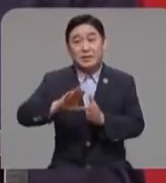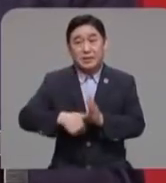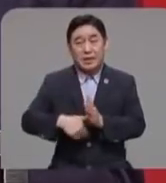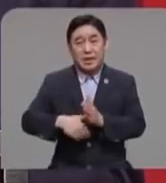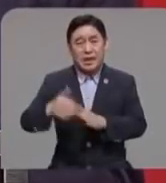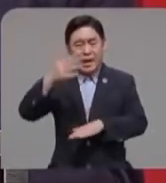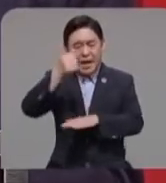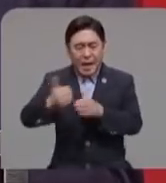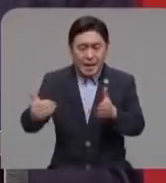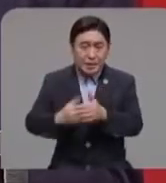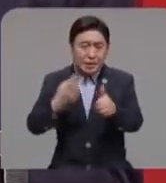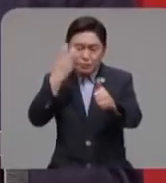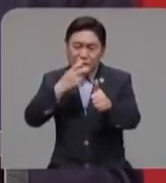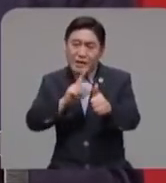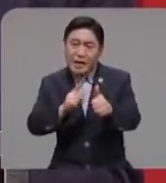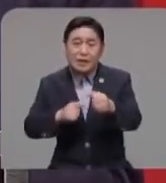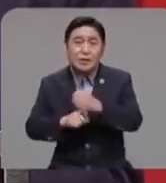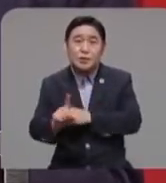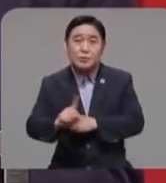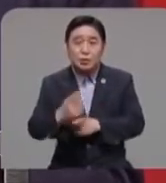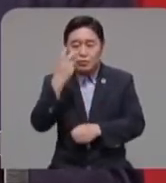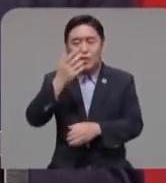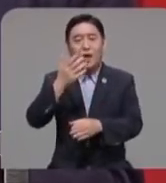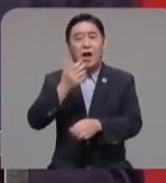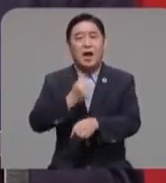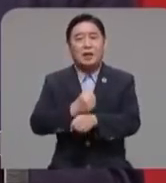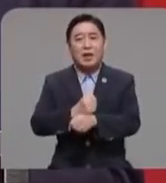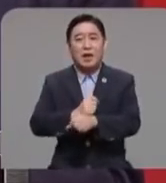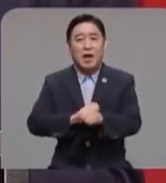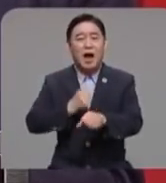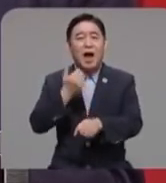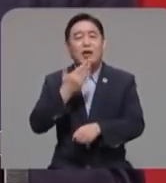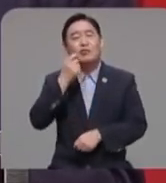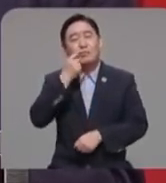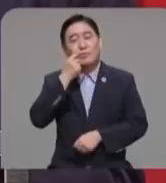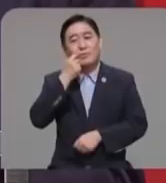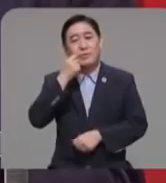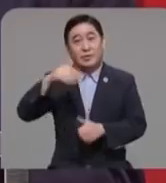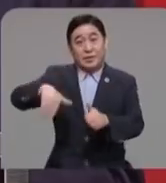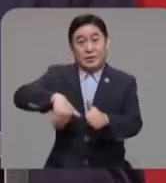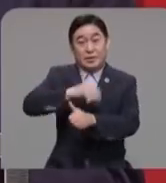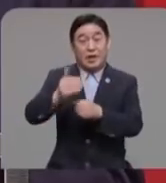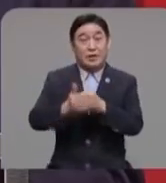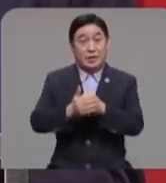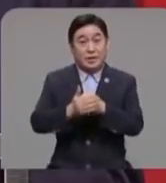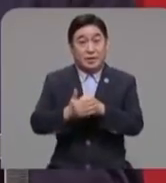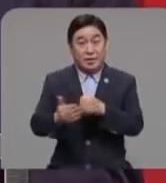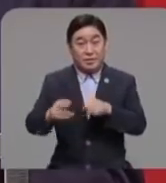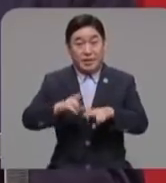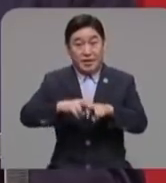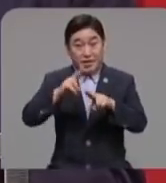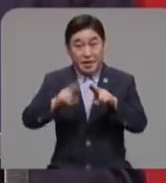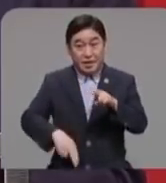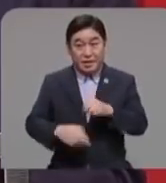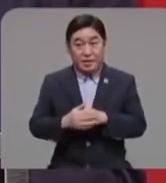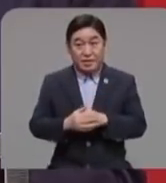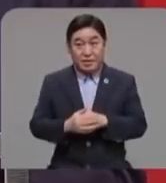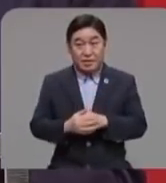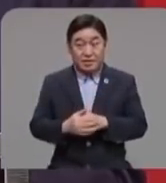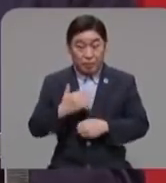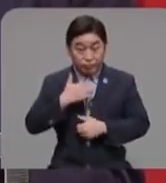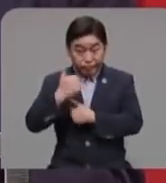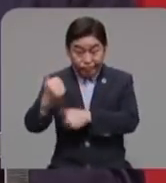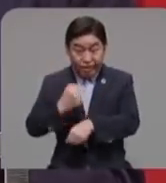네. 끝까지 수사를 안 했습니까? 수사를 하다가 더 이상 할 수가 없는 상황이 돼서 나왔지 않습니까? 아니 또 나오라고